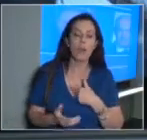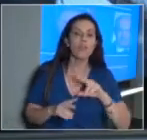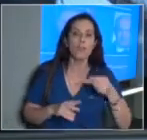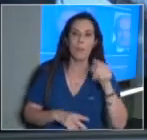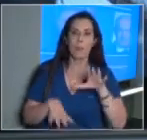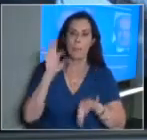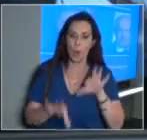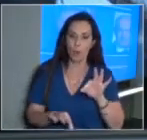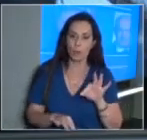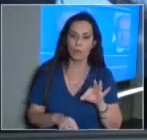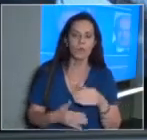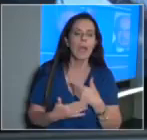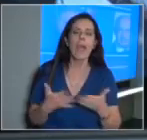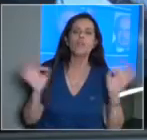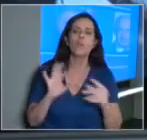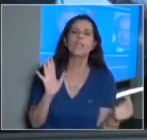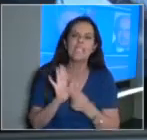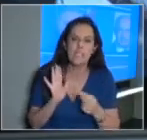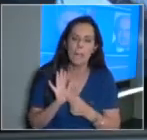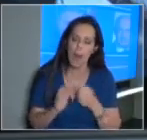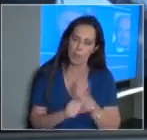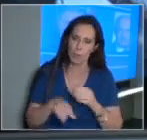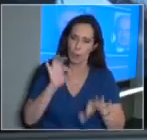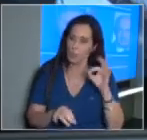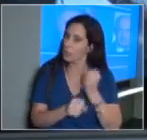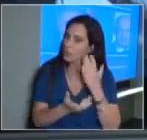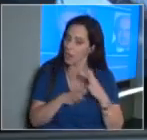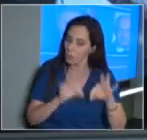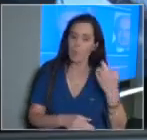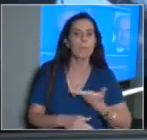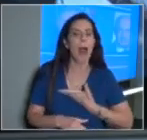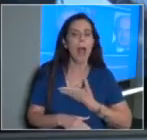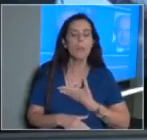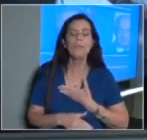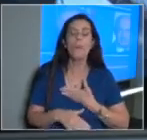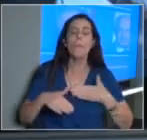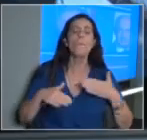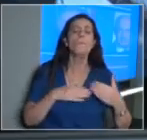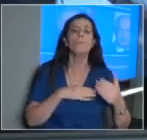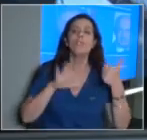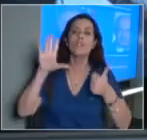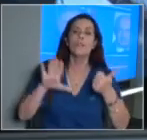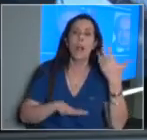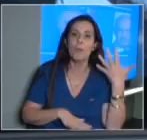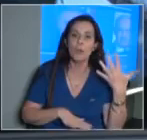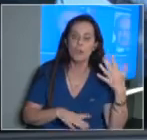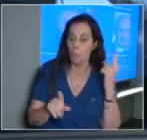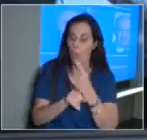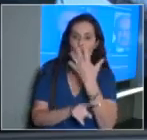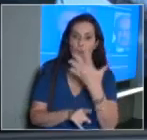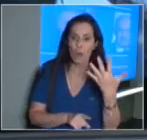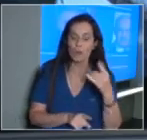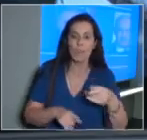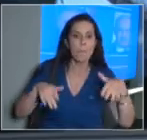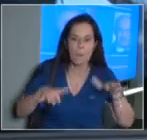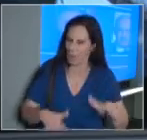שוב לבחירות, שהוא אין שום סיבה מוצדקת. הלכנו לבחירות, קיבלנו מנדט ברור מהעם, 65 מול 55